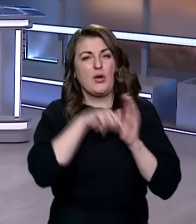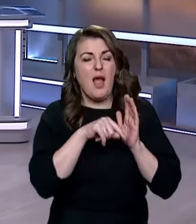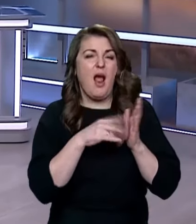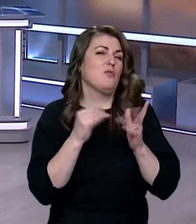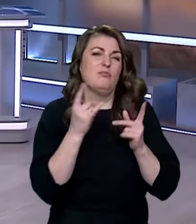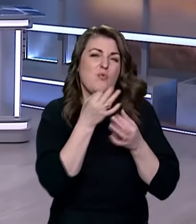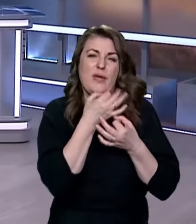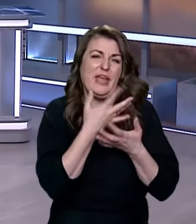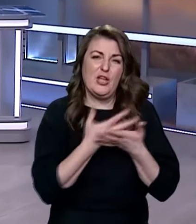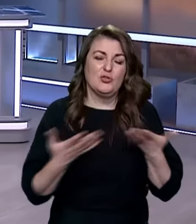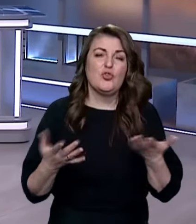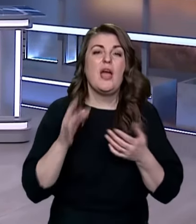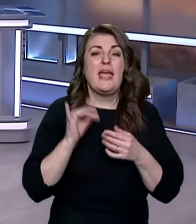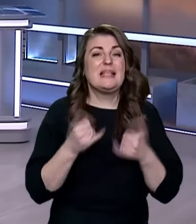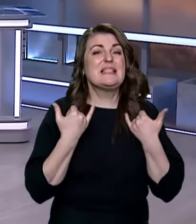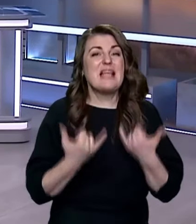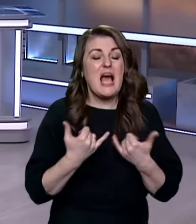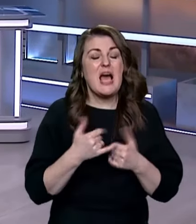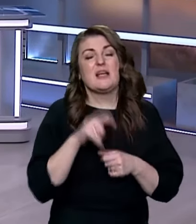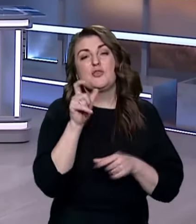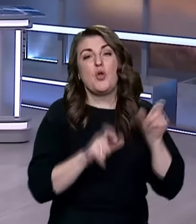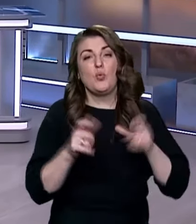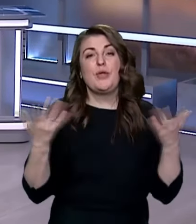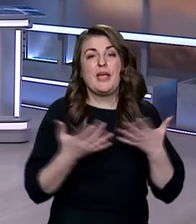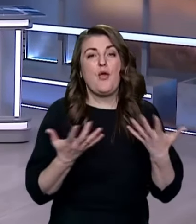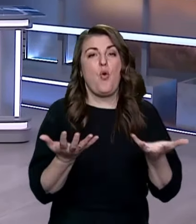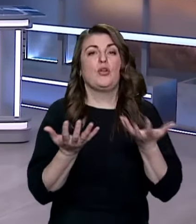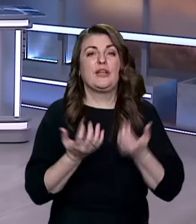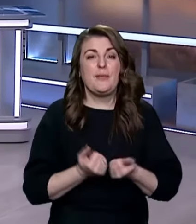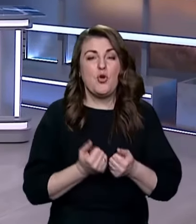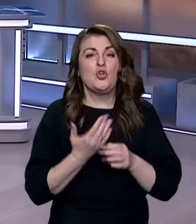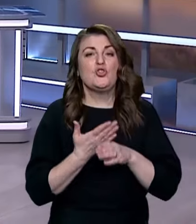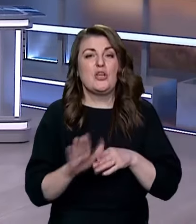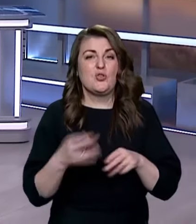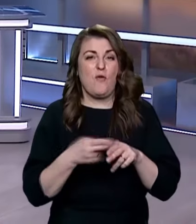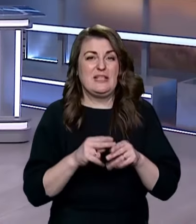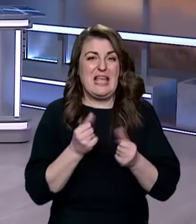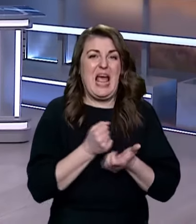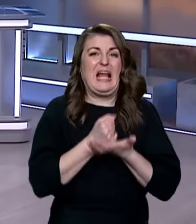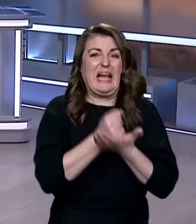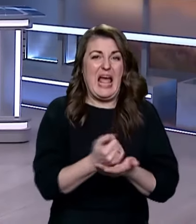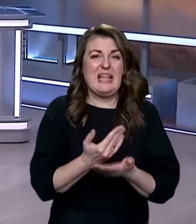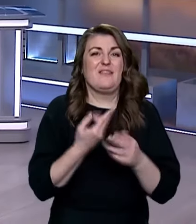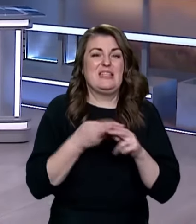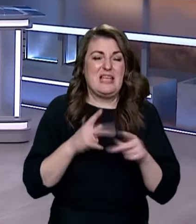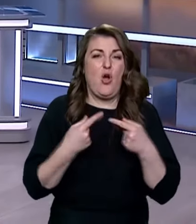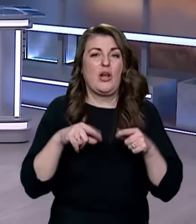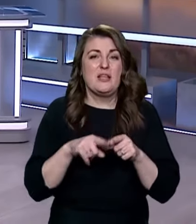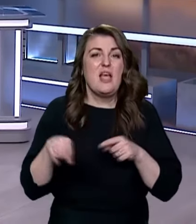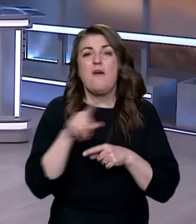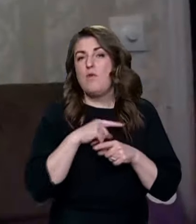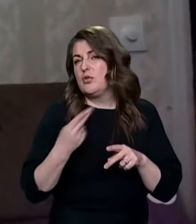будь-яку іншу. І зараз люди, які отримують частково ці гранти від цих організацій,